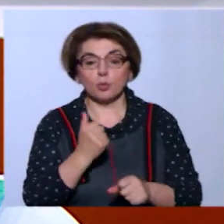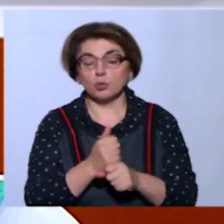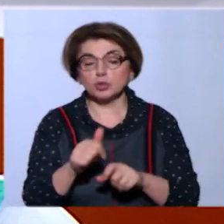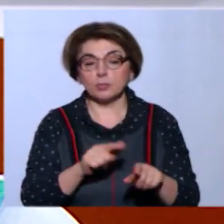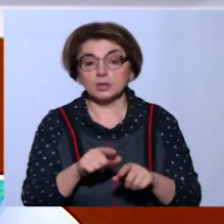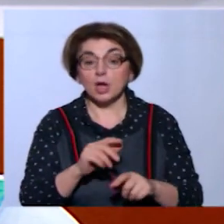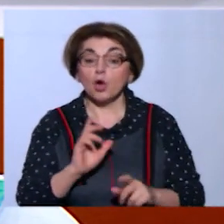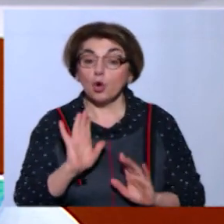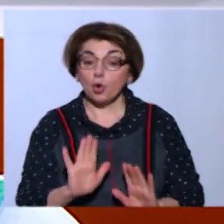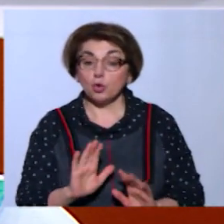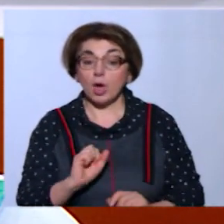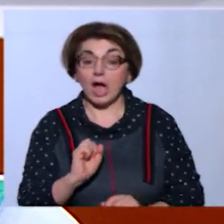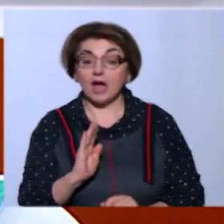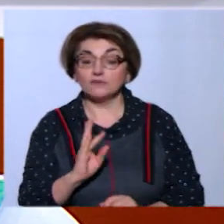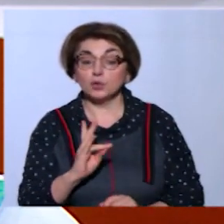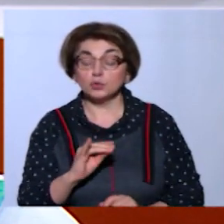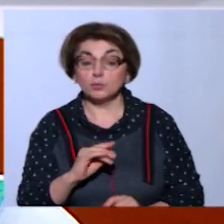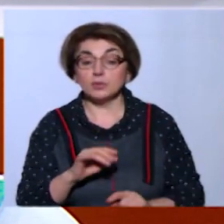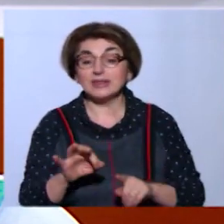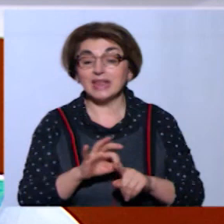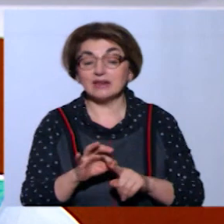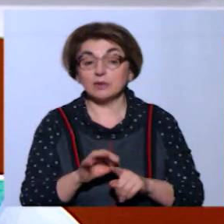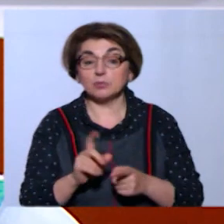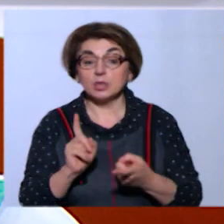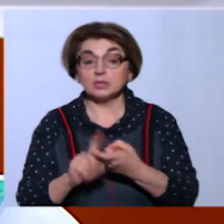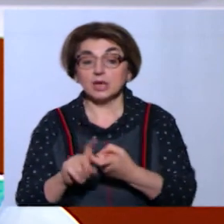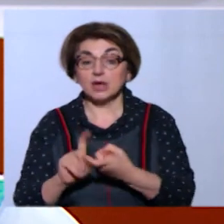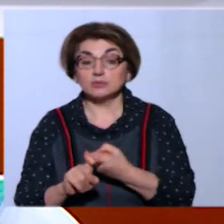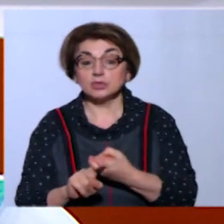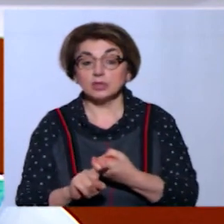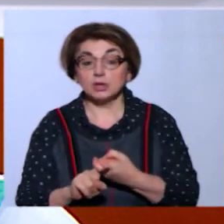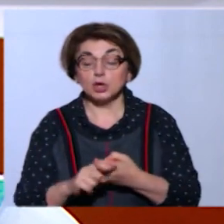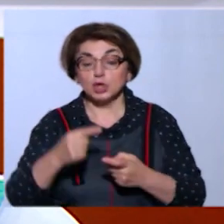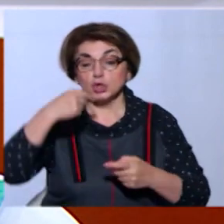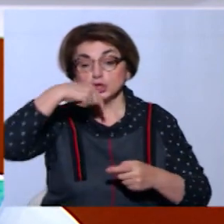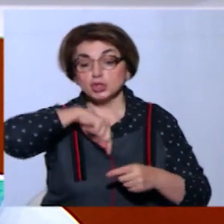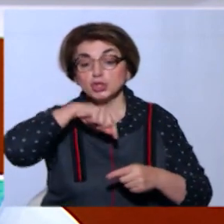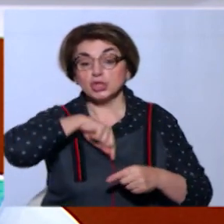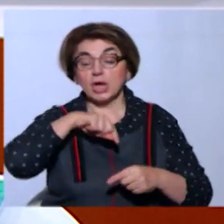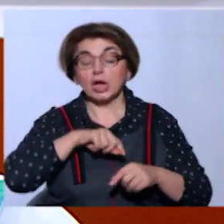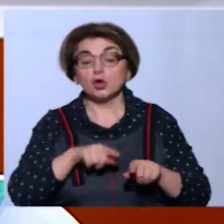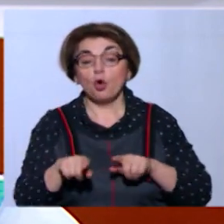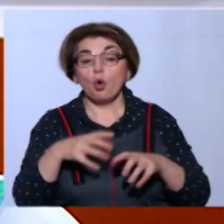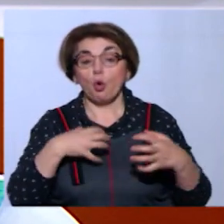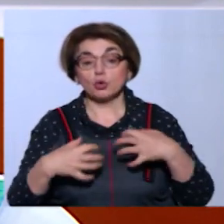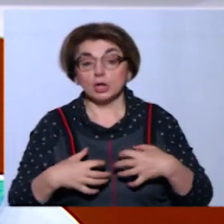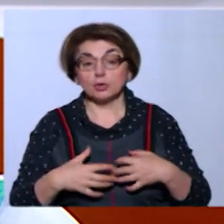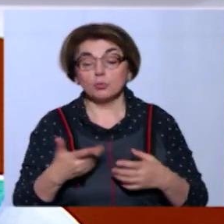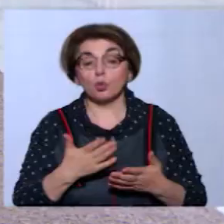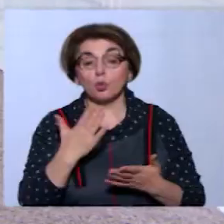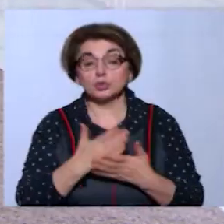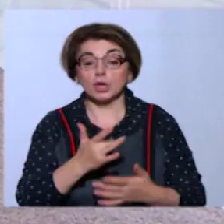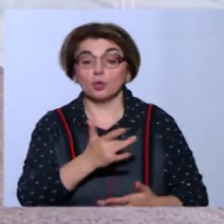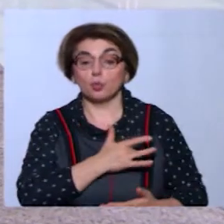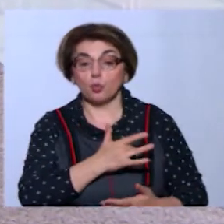ხოლო ავტონომური ნერვული სისტემის ნერვები დაკავშირებულია შინაგან ორგანოებთან. აი როგორიცაა